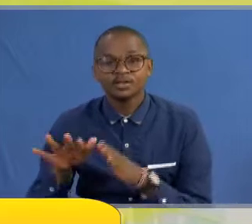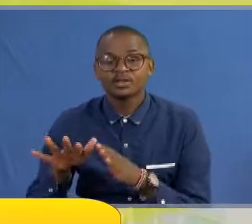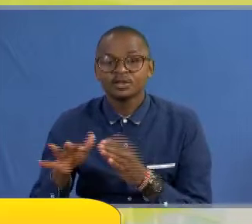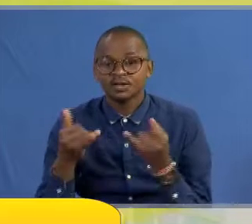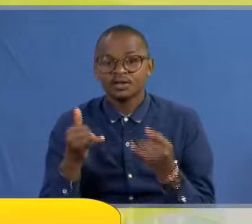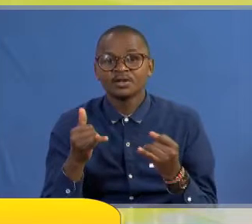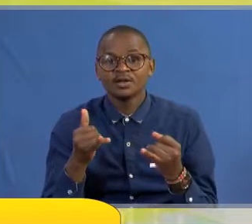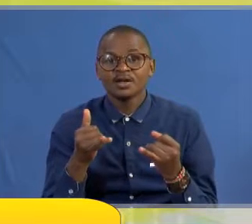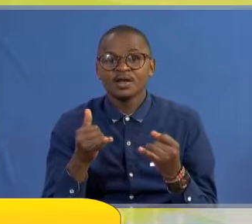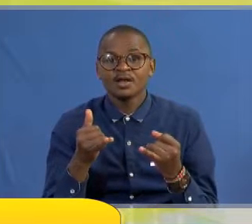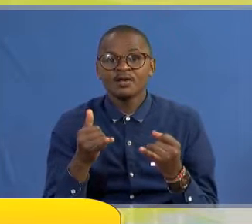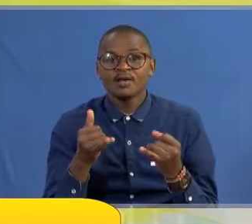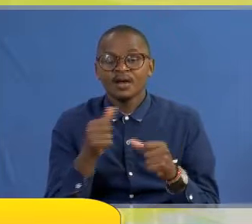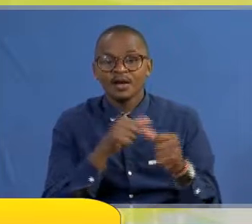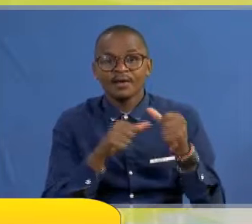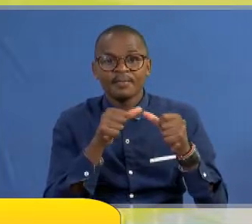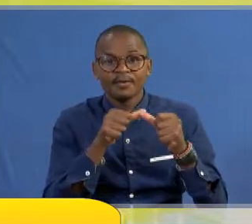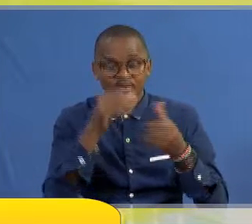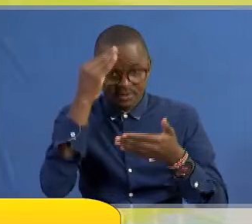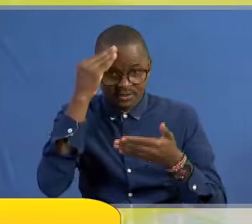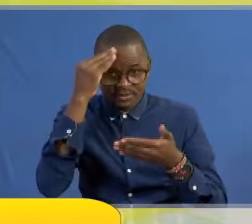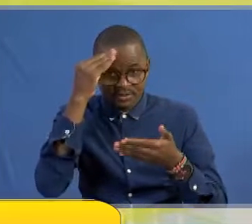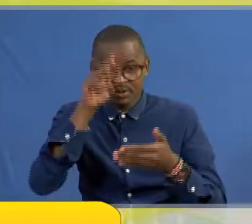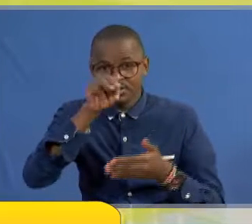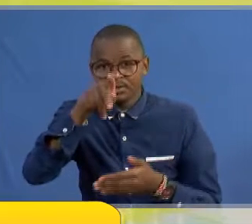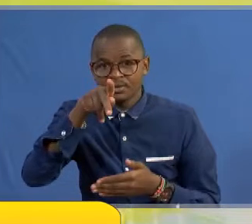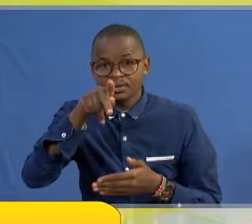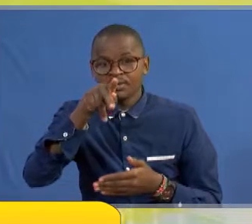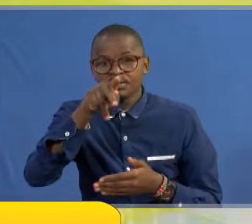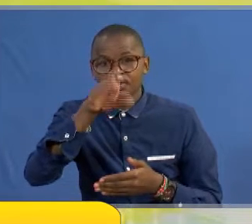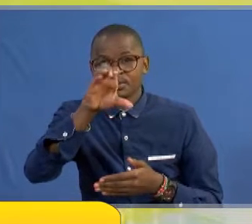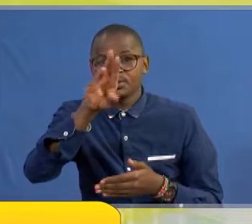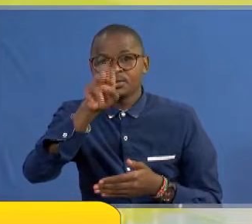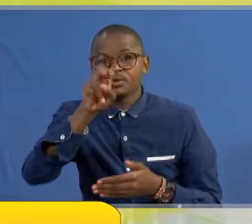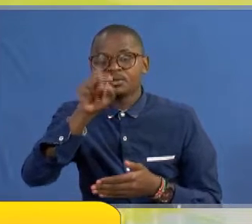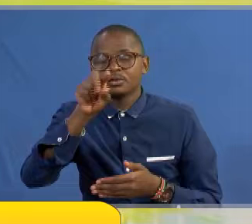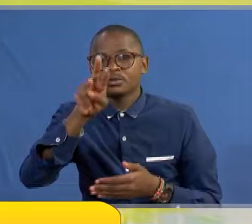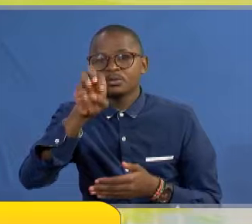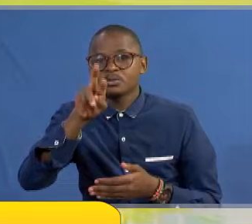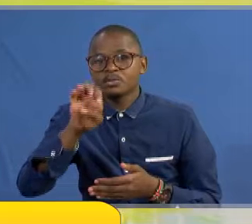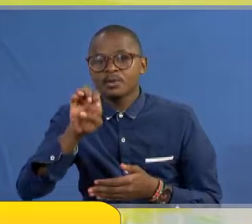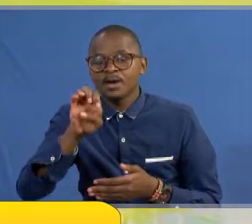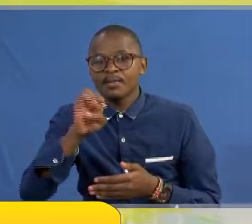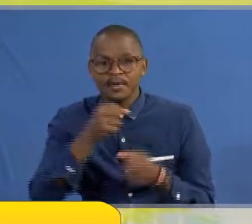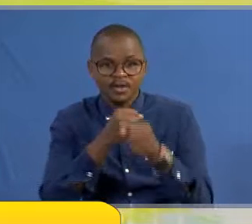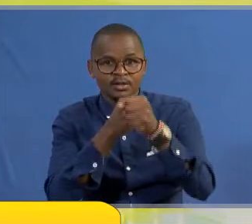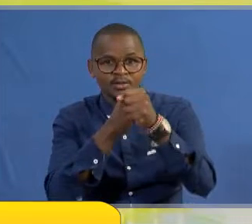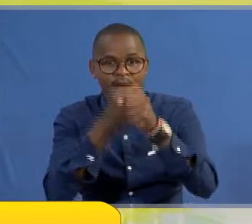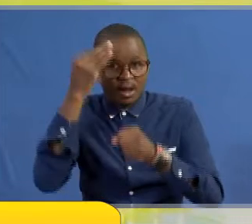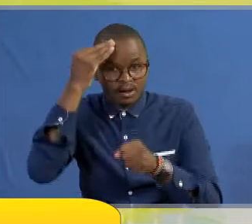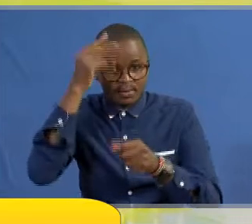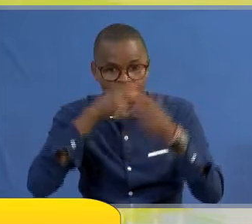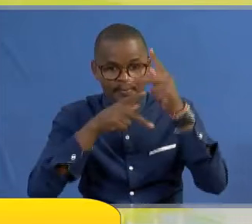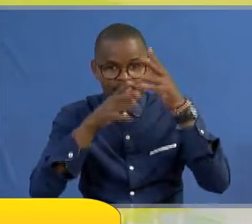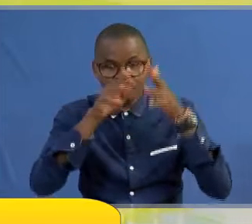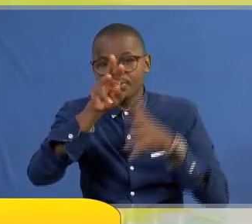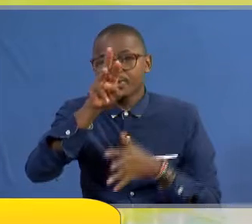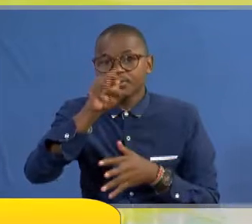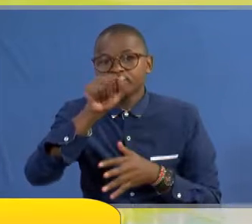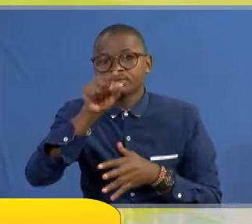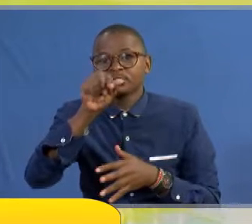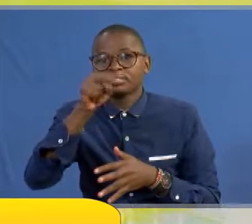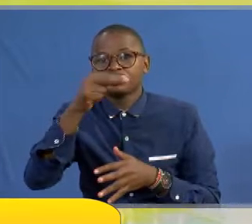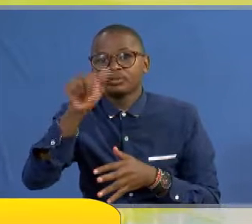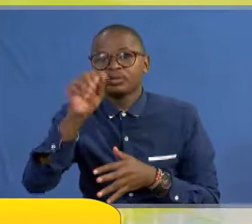Na kuangazia masuala yanayohusiana na elimu ni kwamba mbunge wa Changamwe ya Omar Mwinyi amemunga mkono waziri wa elimu Profesa George Magoha